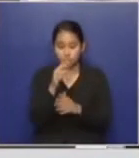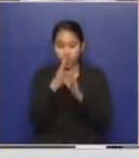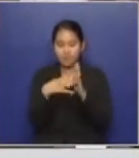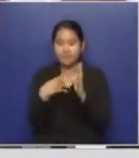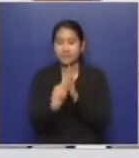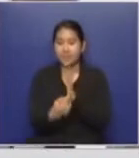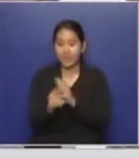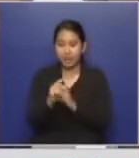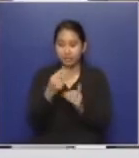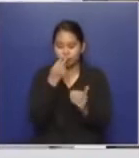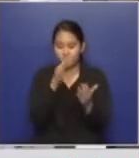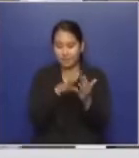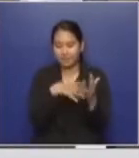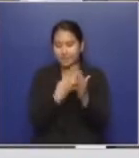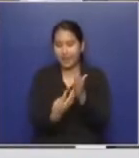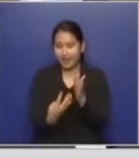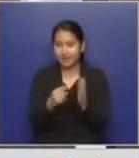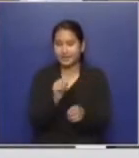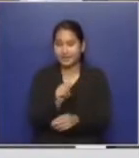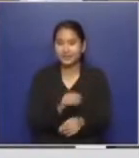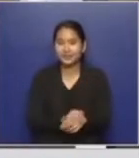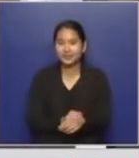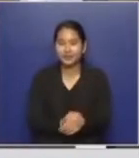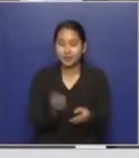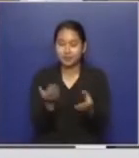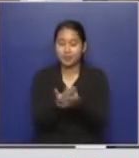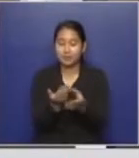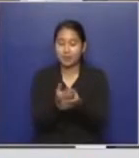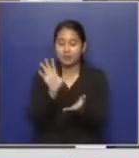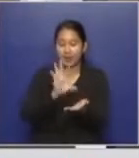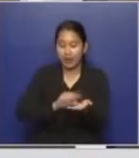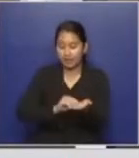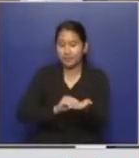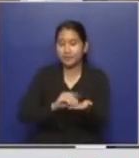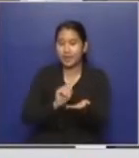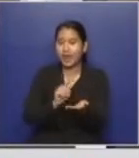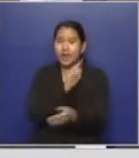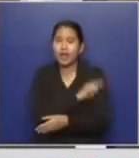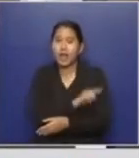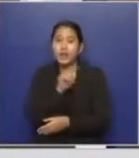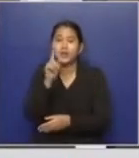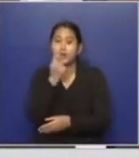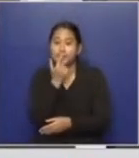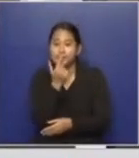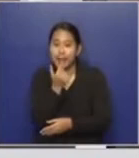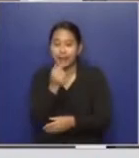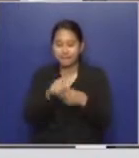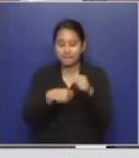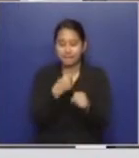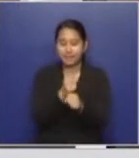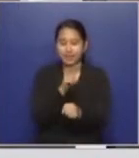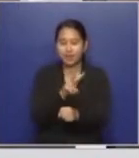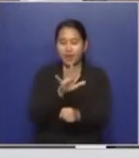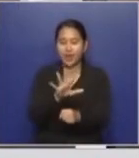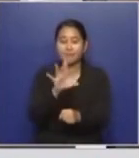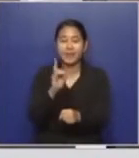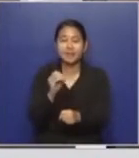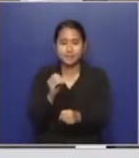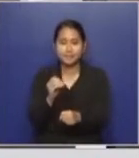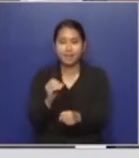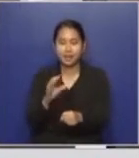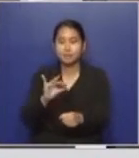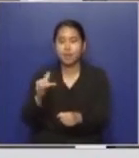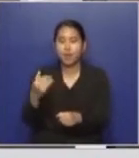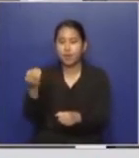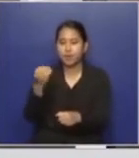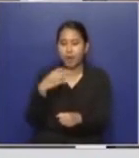ตรงนี้นะครับอยู่ในเล่มขาวคาดแดง ผมบอกว่าปี2580หลายท่านน